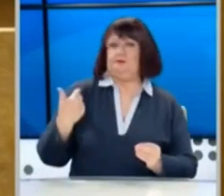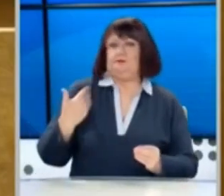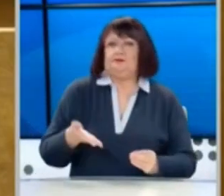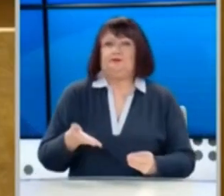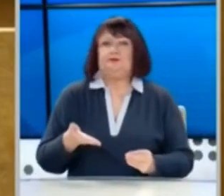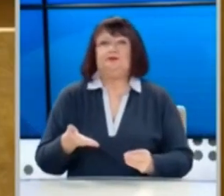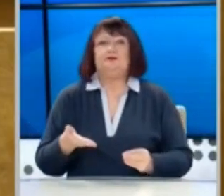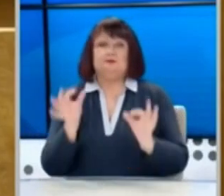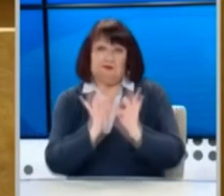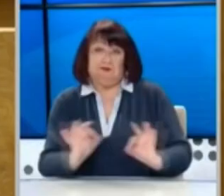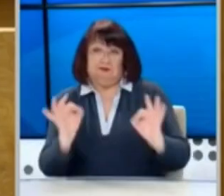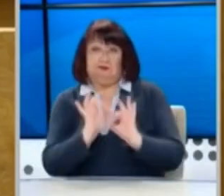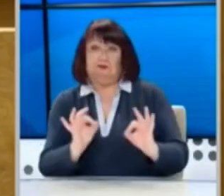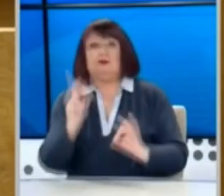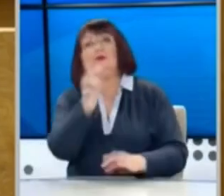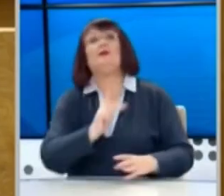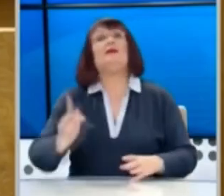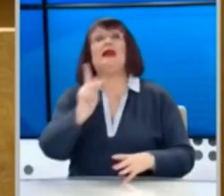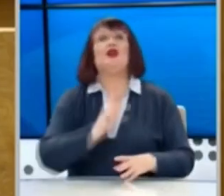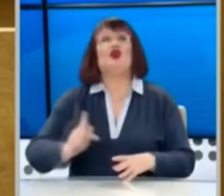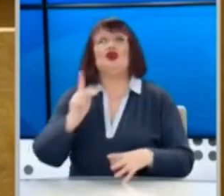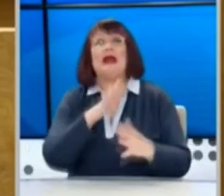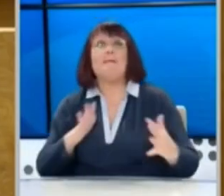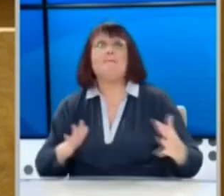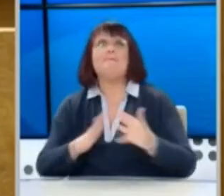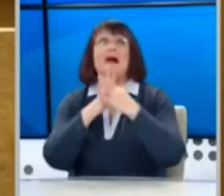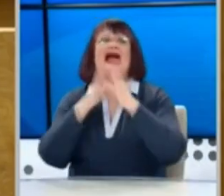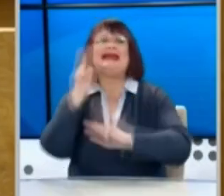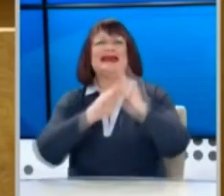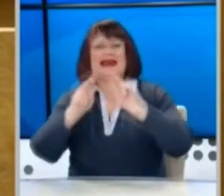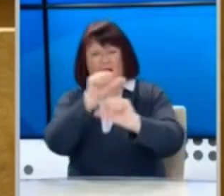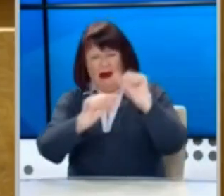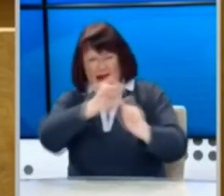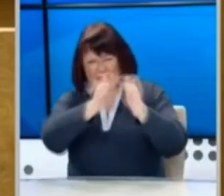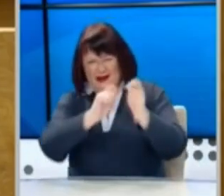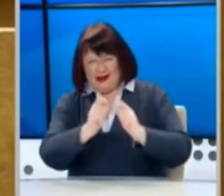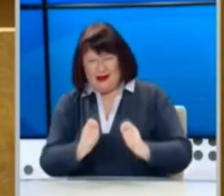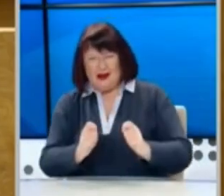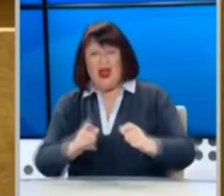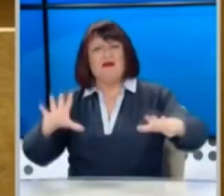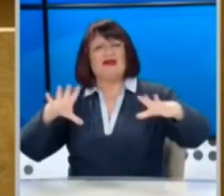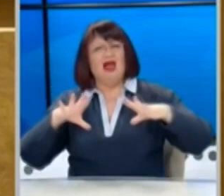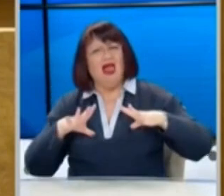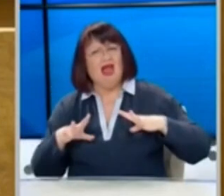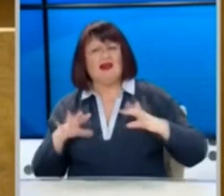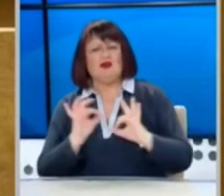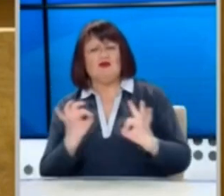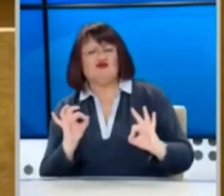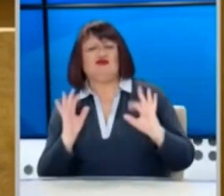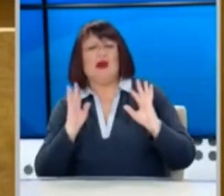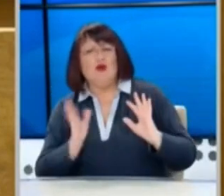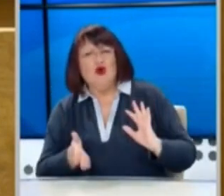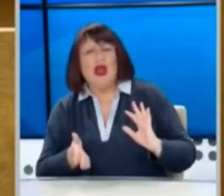για να προετοιμάσει την ελληνική κοινωνία για τη μάχη ενάντια στην κλιματική αλλαγή, να σταθεί στο ύψος των περιστάσεων, να